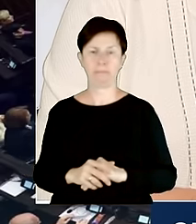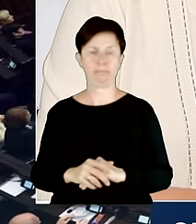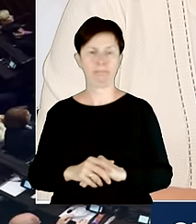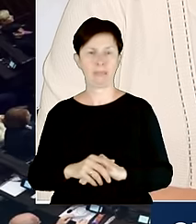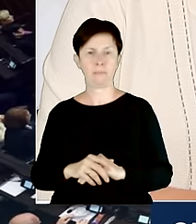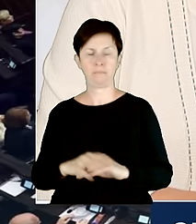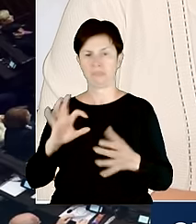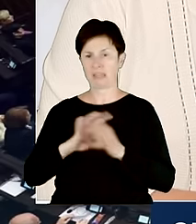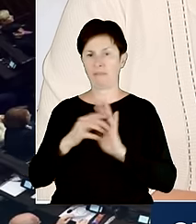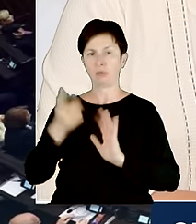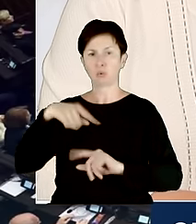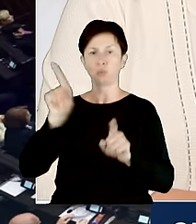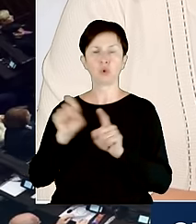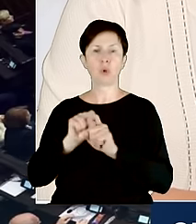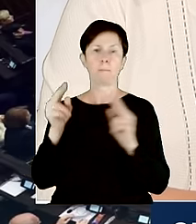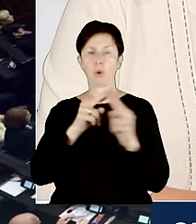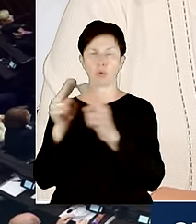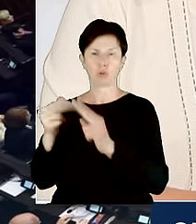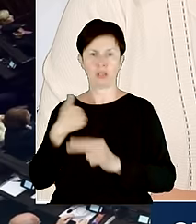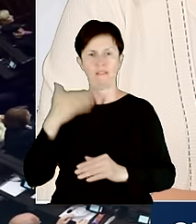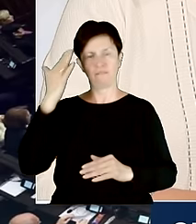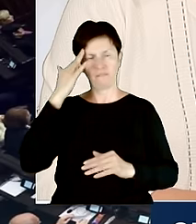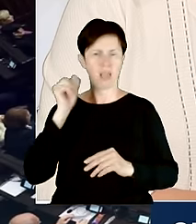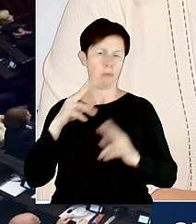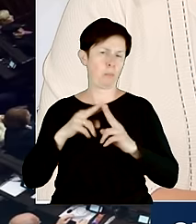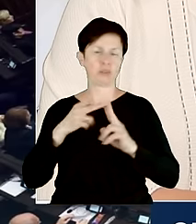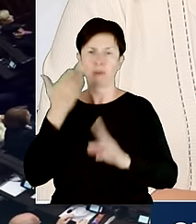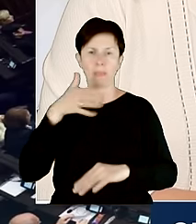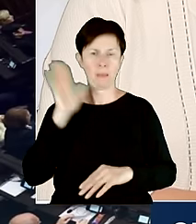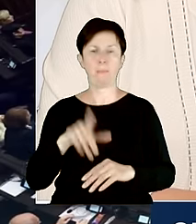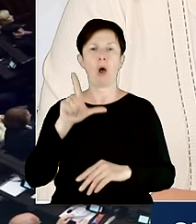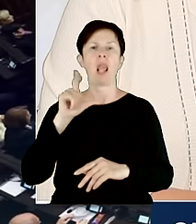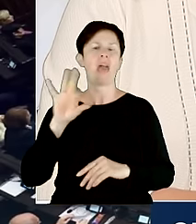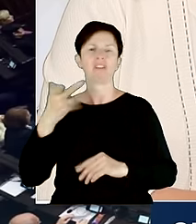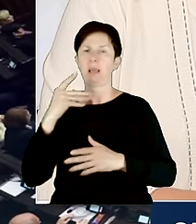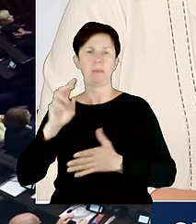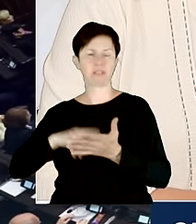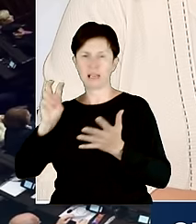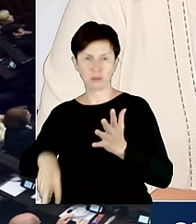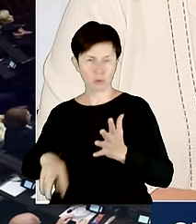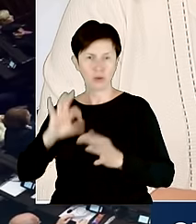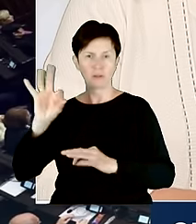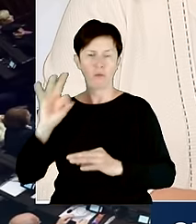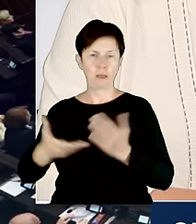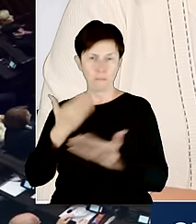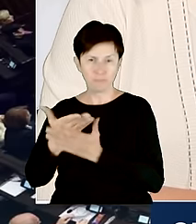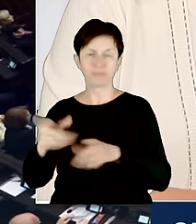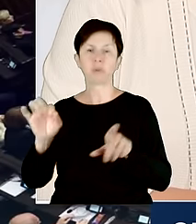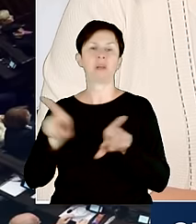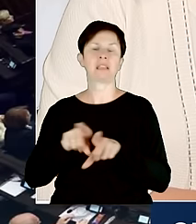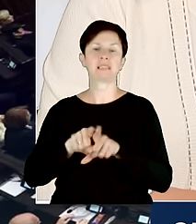i pan, i ja, i pani poseł wiemy, że tak się nie stanie, bo ani Lewica nie zrezygnuje ze swoich postulatów, bo ta sama Lewica